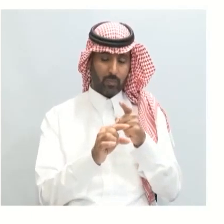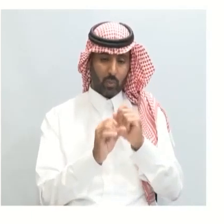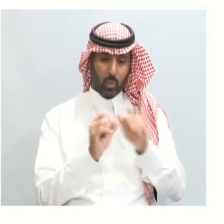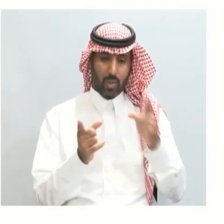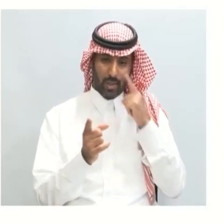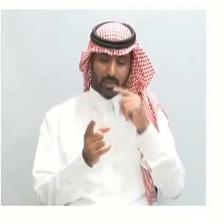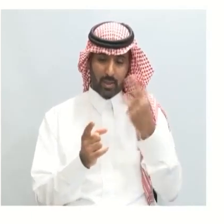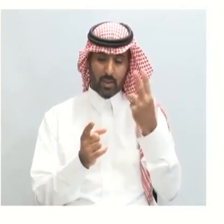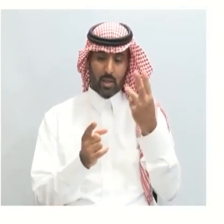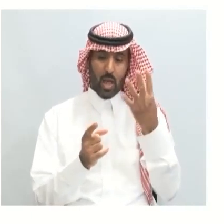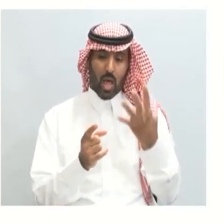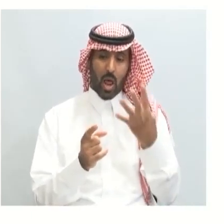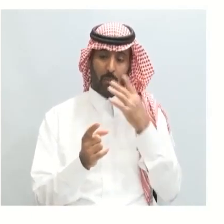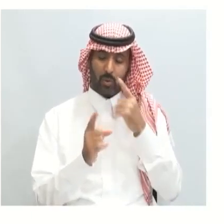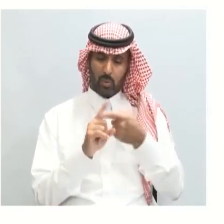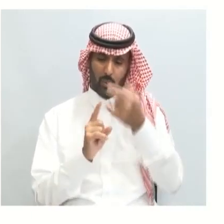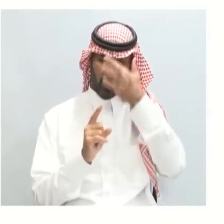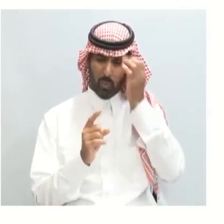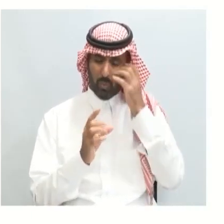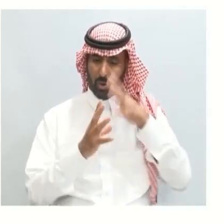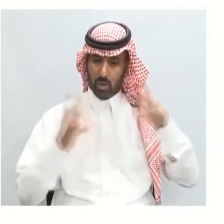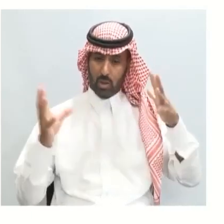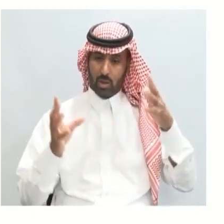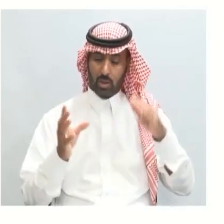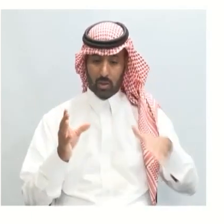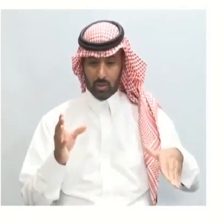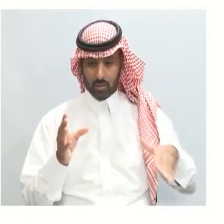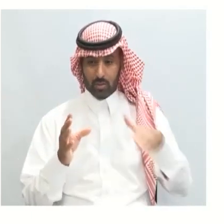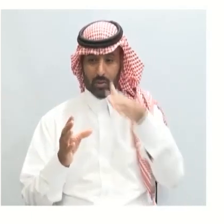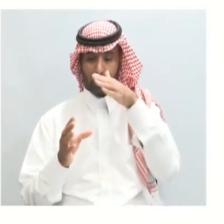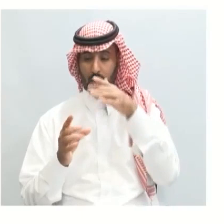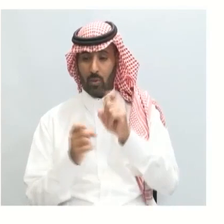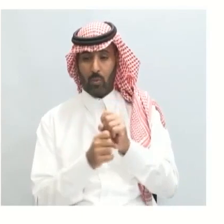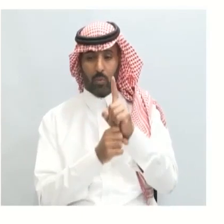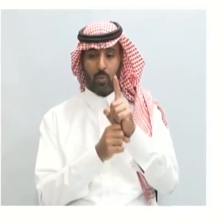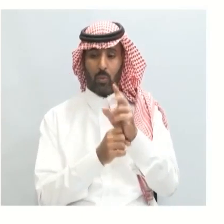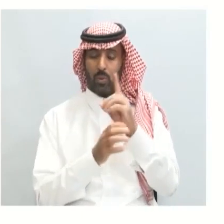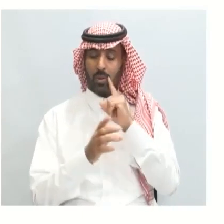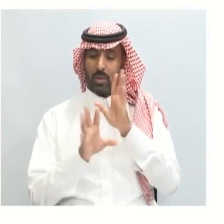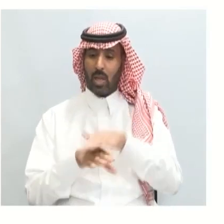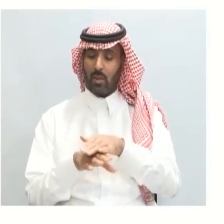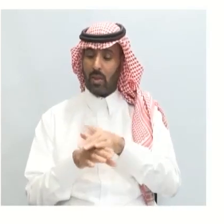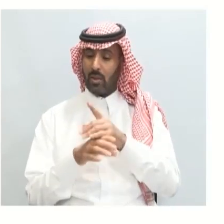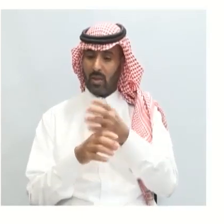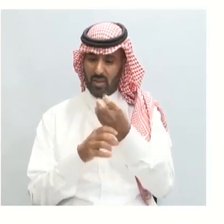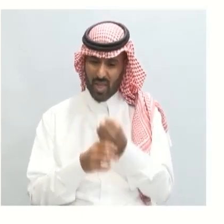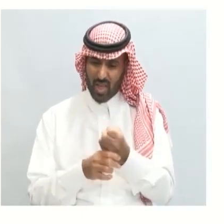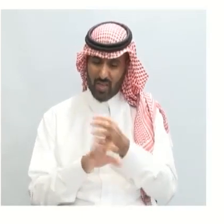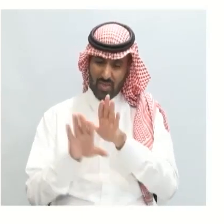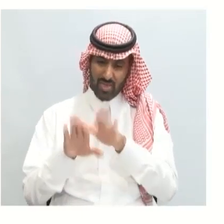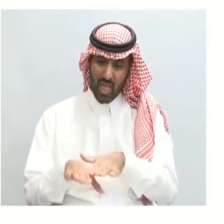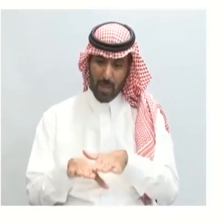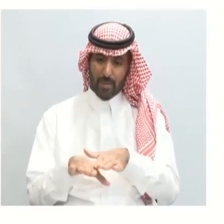الشكل 2 ا العلاقه بين درجه الحراره والحجم لمقدار محدد من الغاز تحت تاثير ضغط ثابت حيث